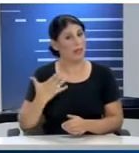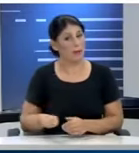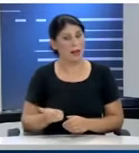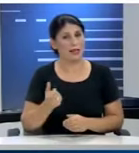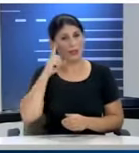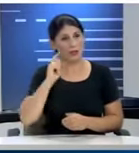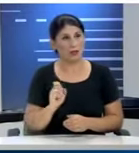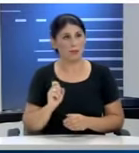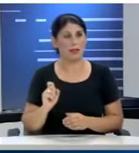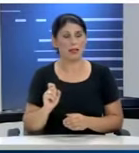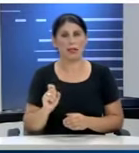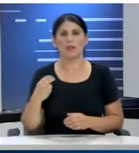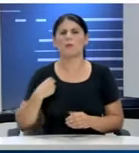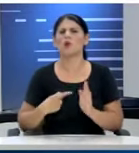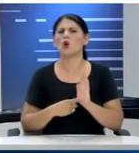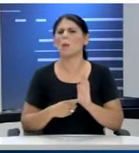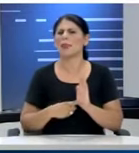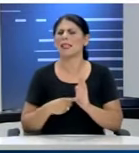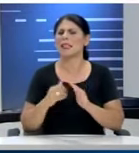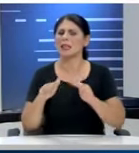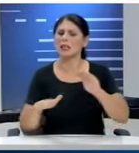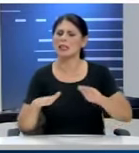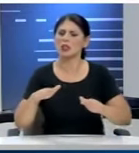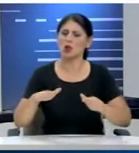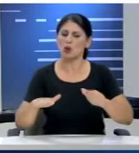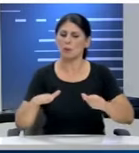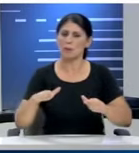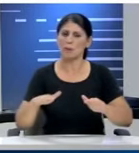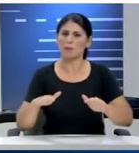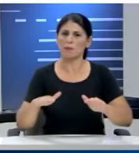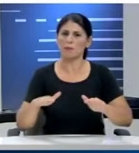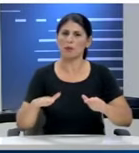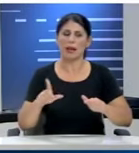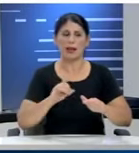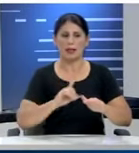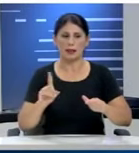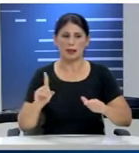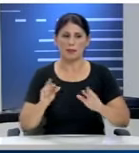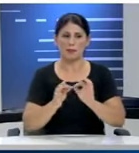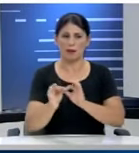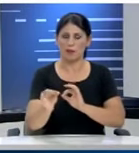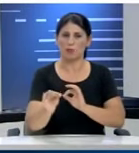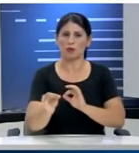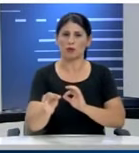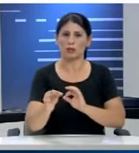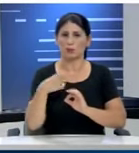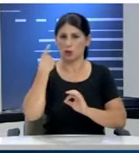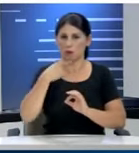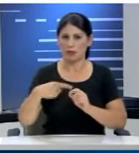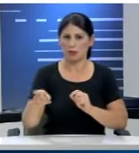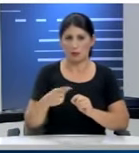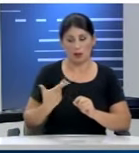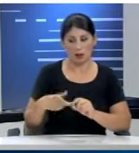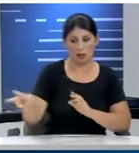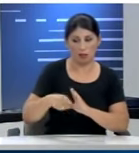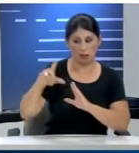δεδομένη δημοσιονομική ισορροπία, η μη εφαρμογή μείωση προσωπικών διαφορών στις συντάξεις ή θα βάλετε χέρι στις